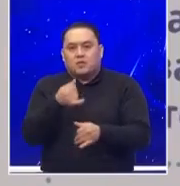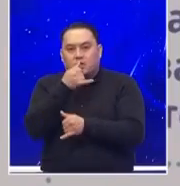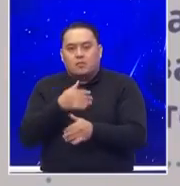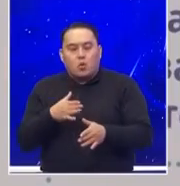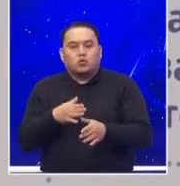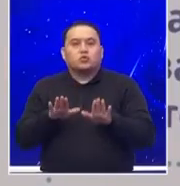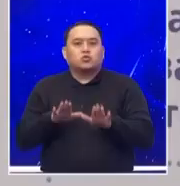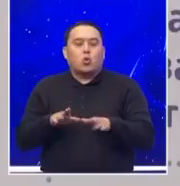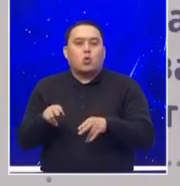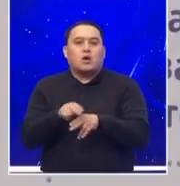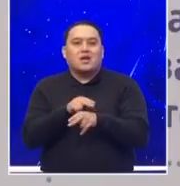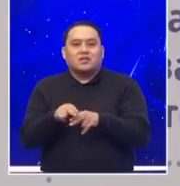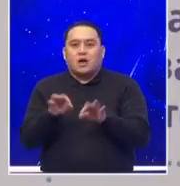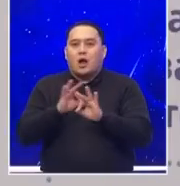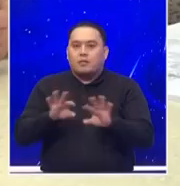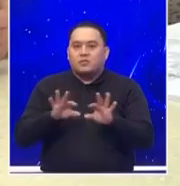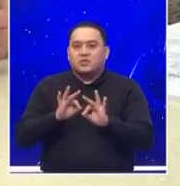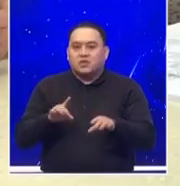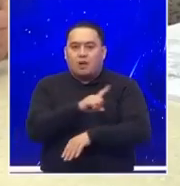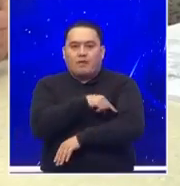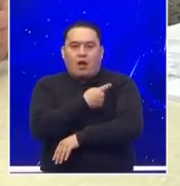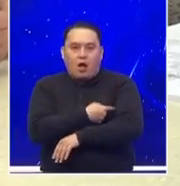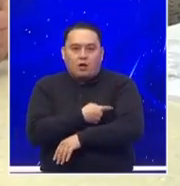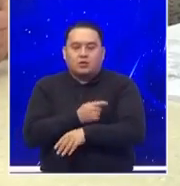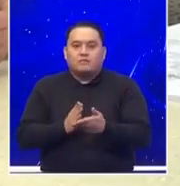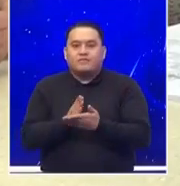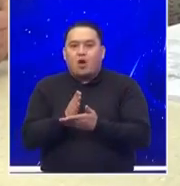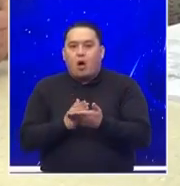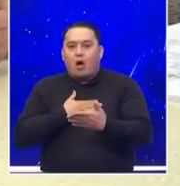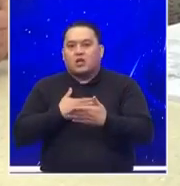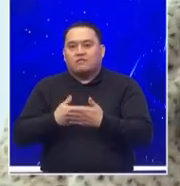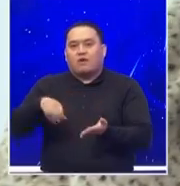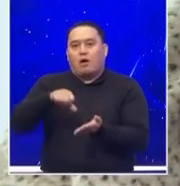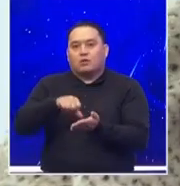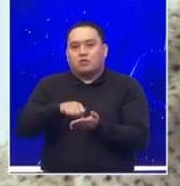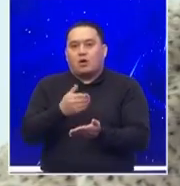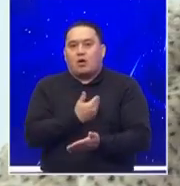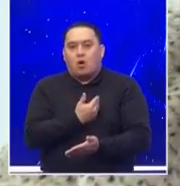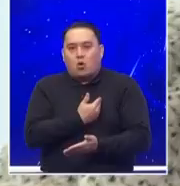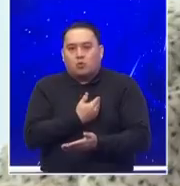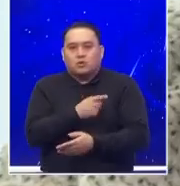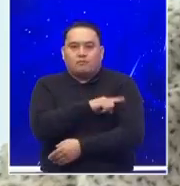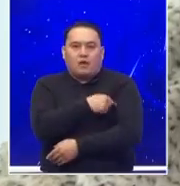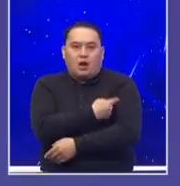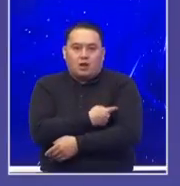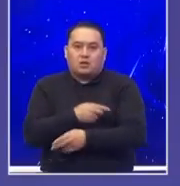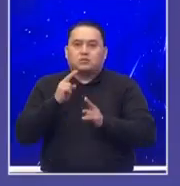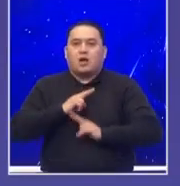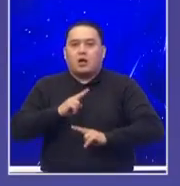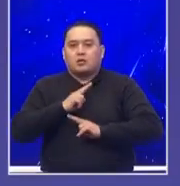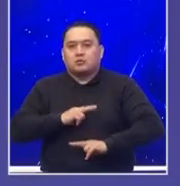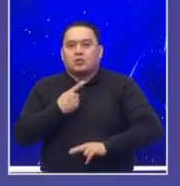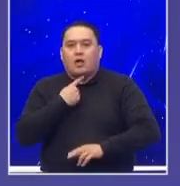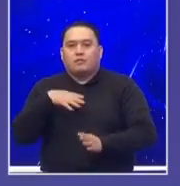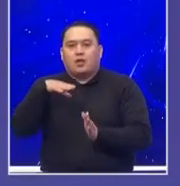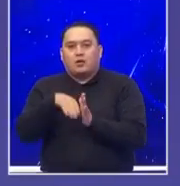талаптардың барлығын мамандар түсіндіріп жатыр. Дәрігерлер де саяси науқанда белсенділік танытпақ. Оларда ақхалатты әріптестерін дауыс